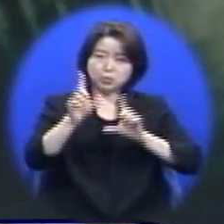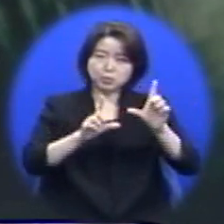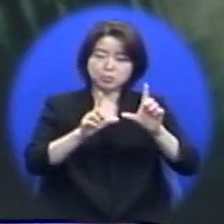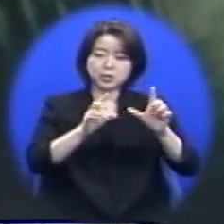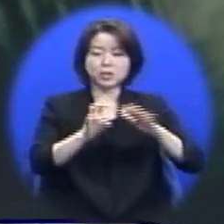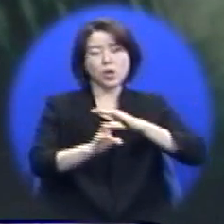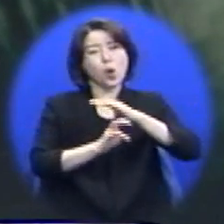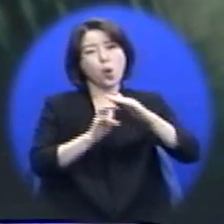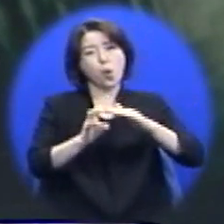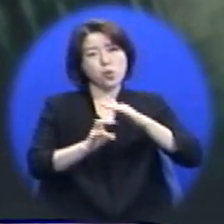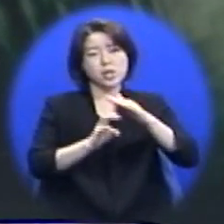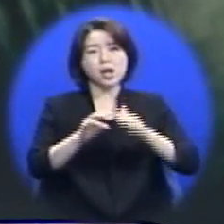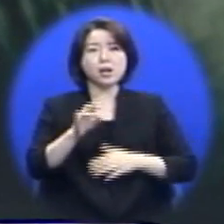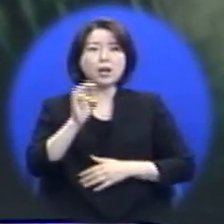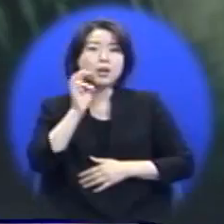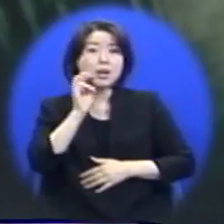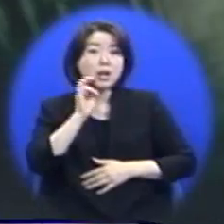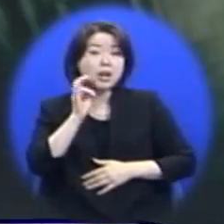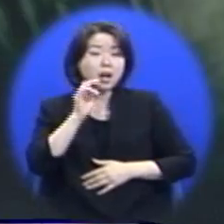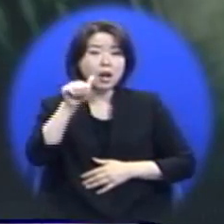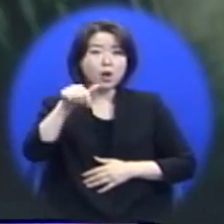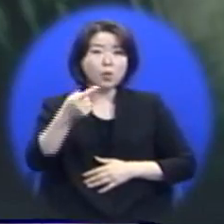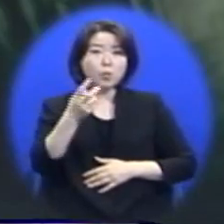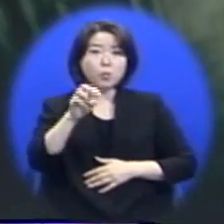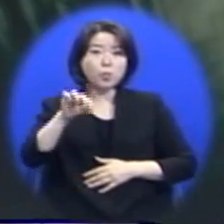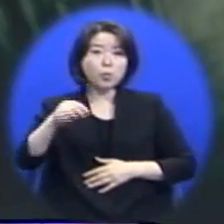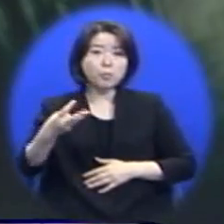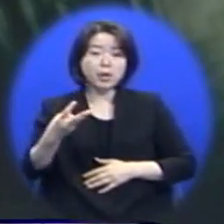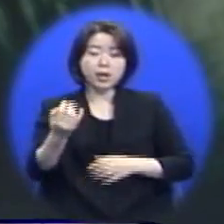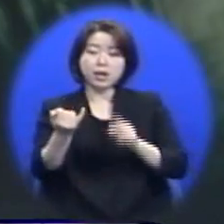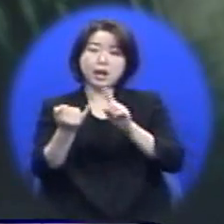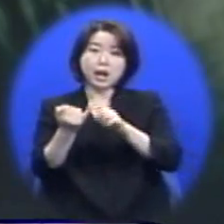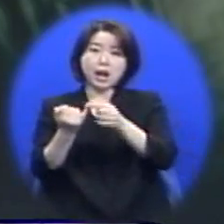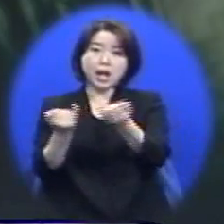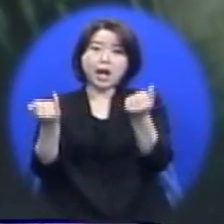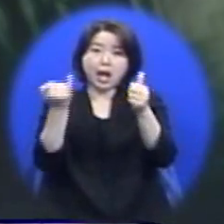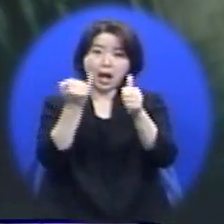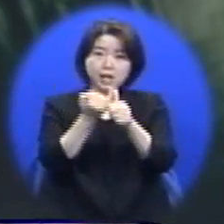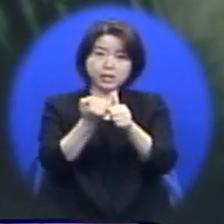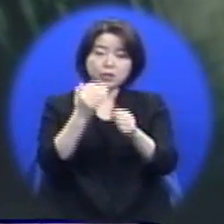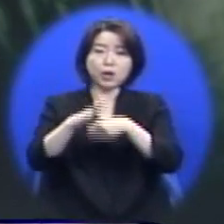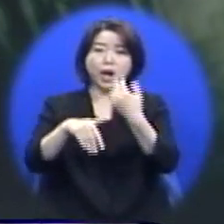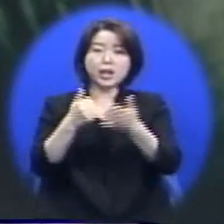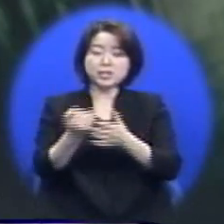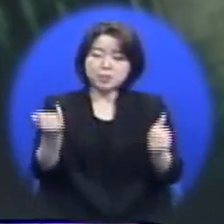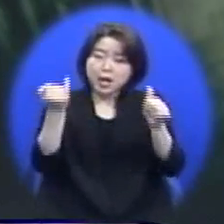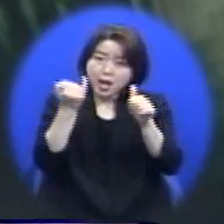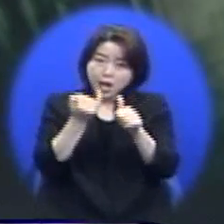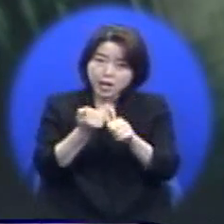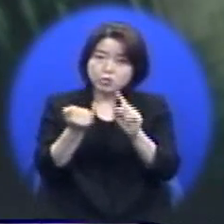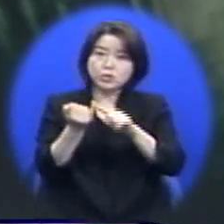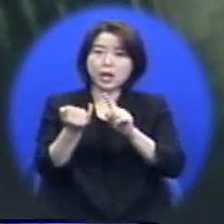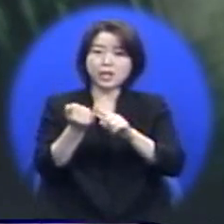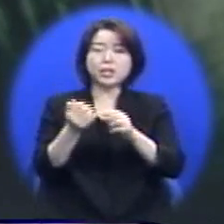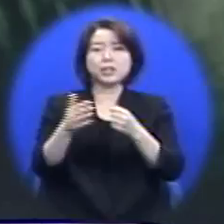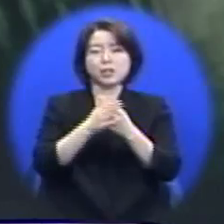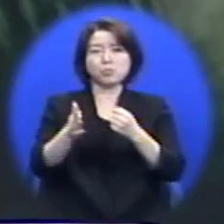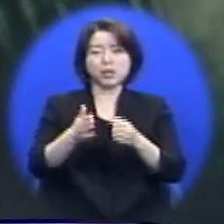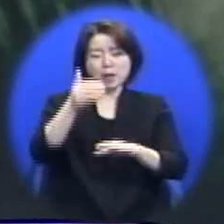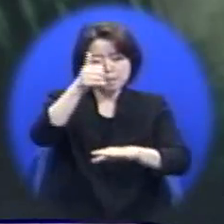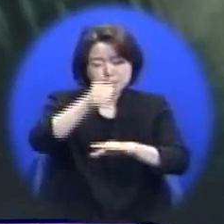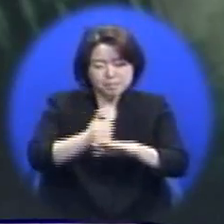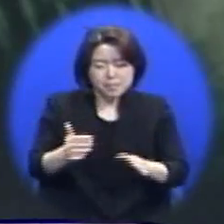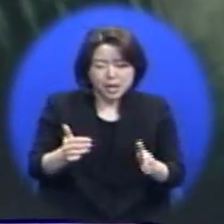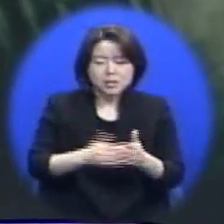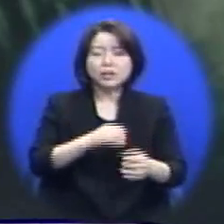호세아가 음탕한 여자 고멜을 아내라고 하나님이 짝지어준 아내라고 끝까지 용서하고